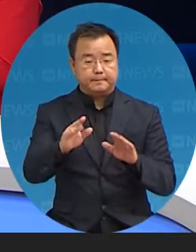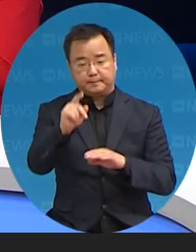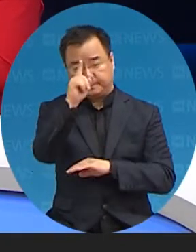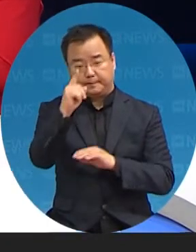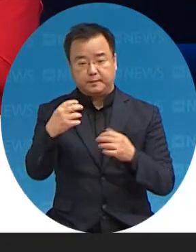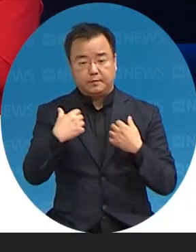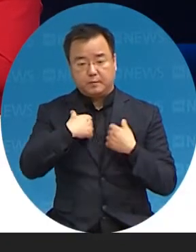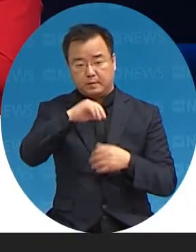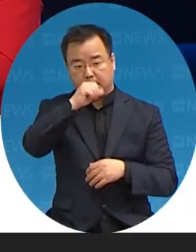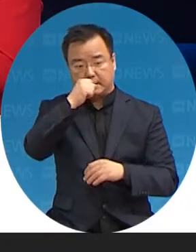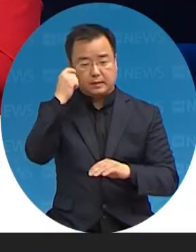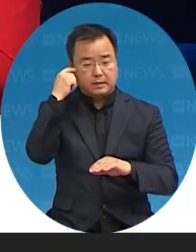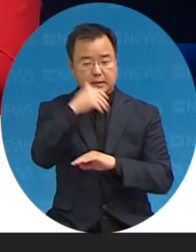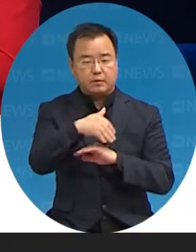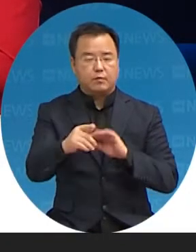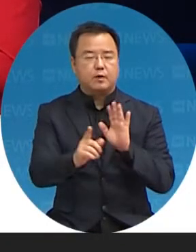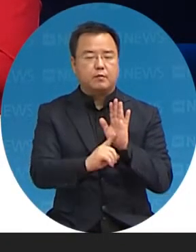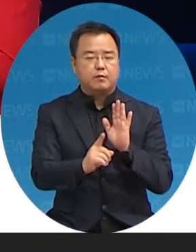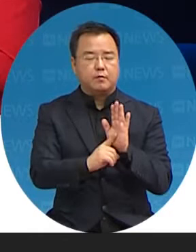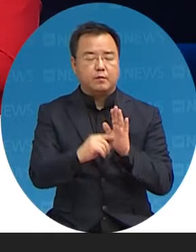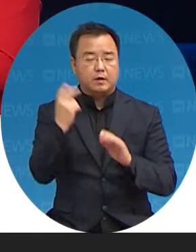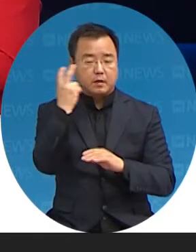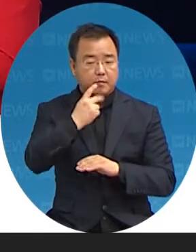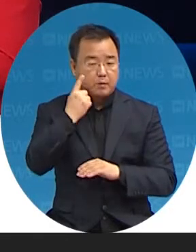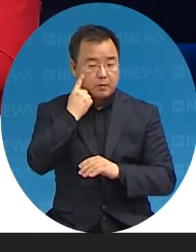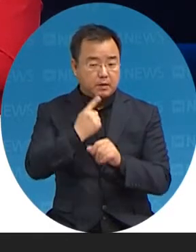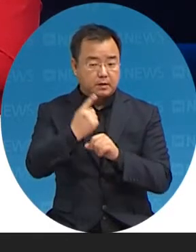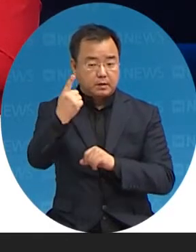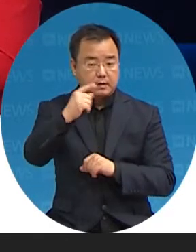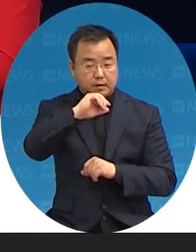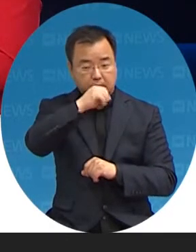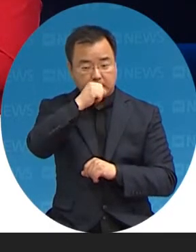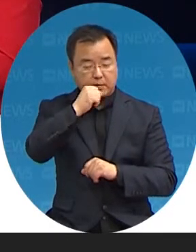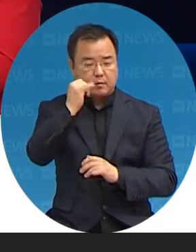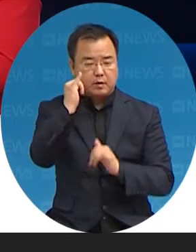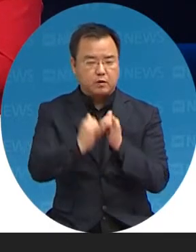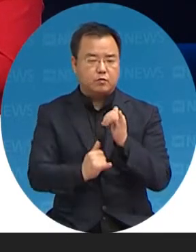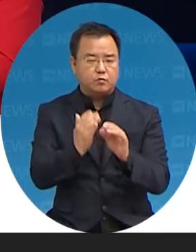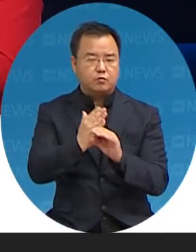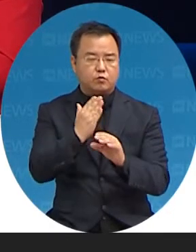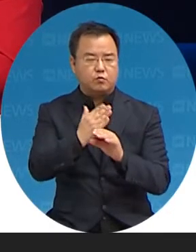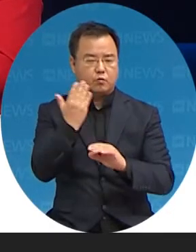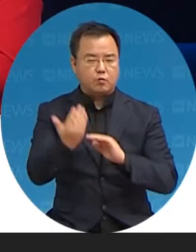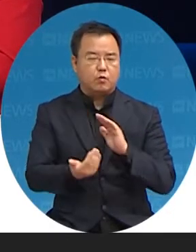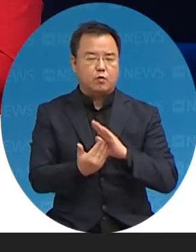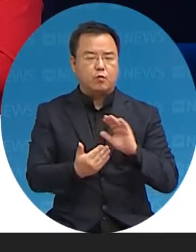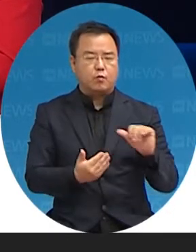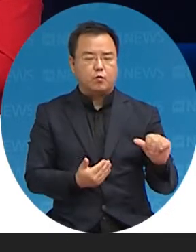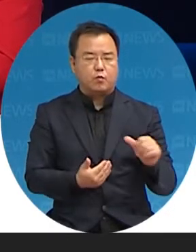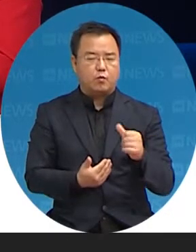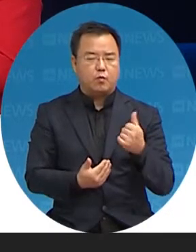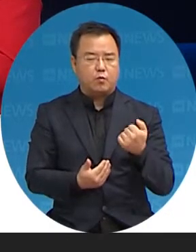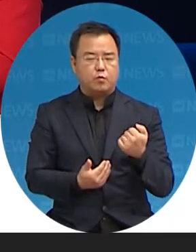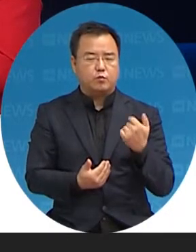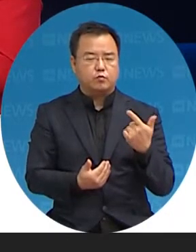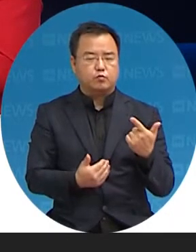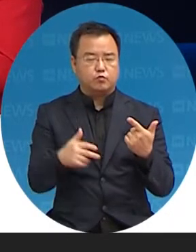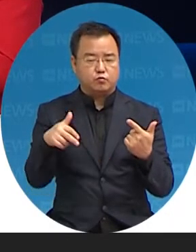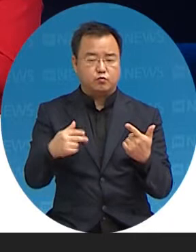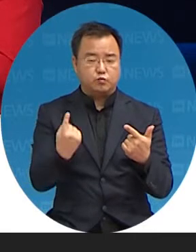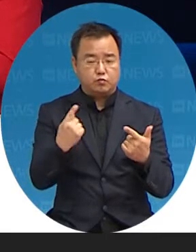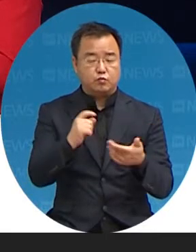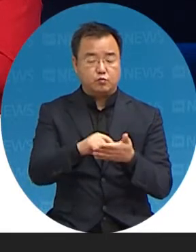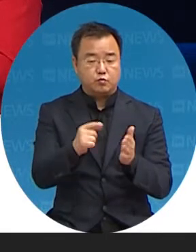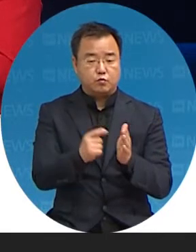예산안이 발표가 됐는데요 살펴보니까 내년도 예산안이 거의 사상 최대 규모인 556 종원의 규모 이더라구요 뭐